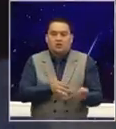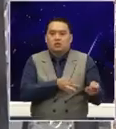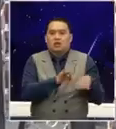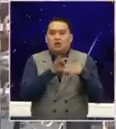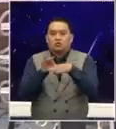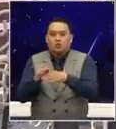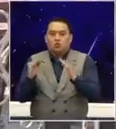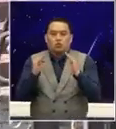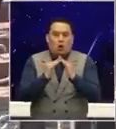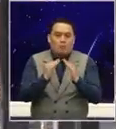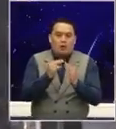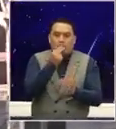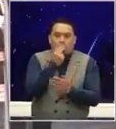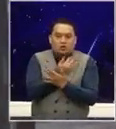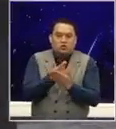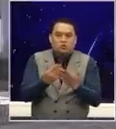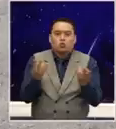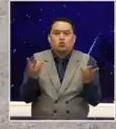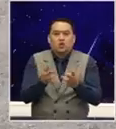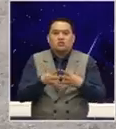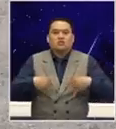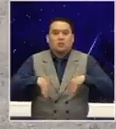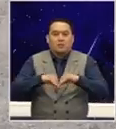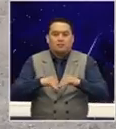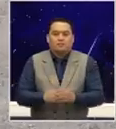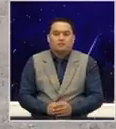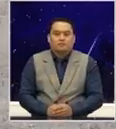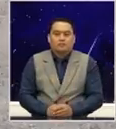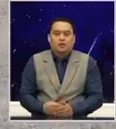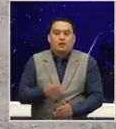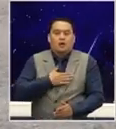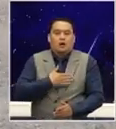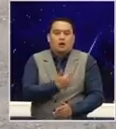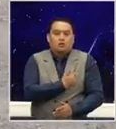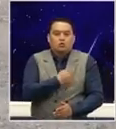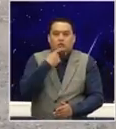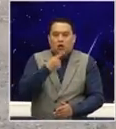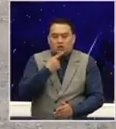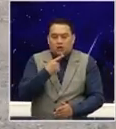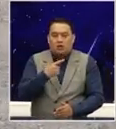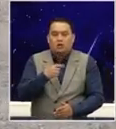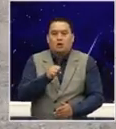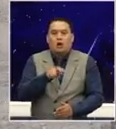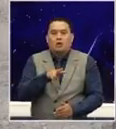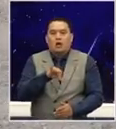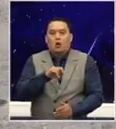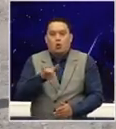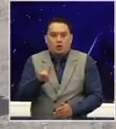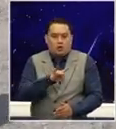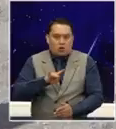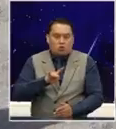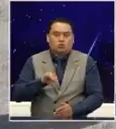дом бесплатные продуктовые наборы нуждающимся семьям. Пользуясь случаем, хотел бы выразить общее мнение алакольцев о том,